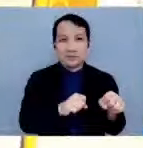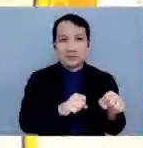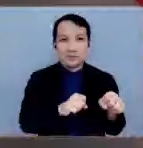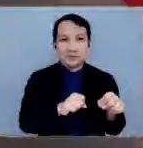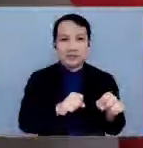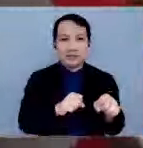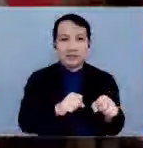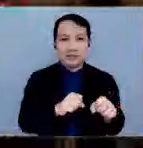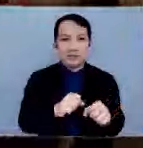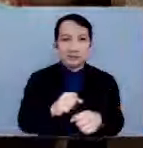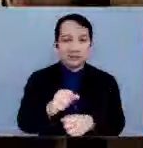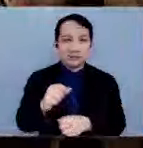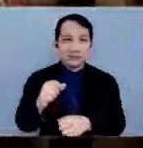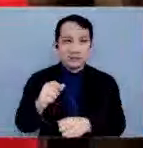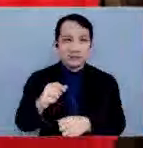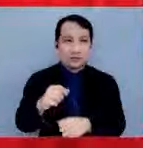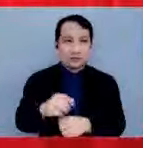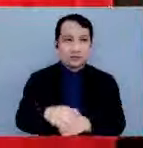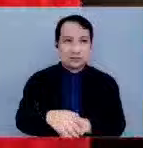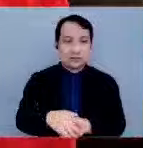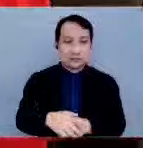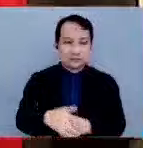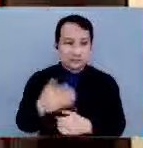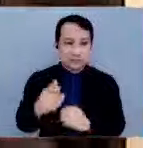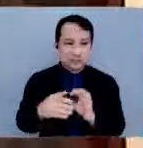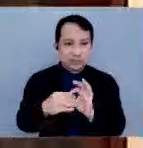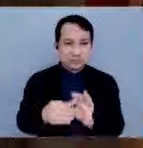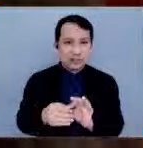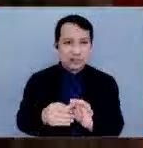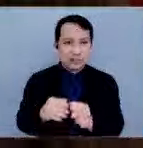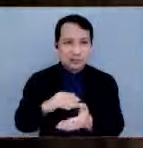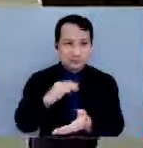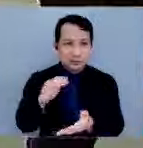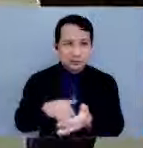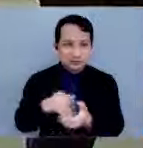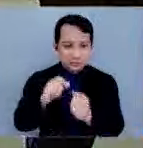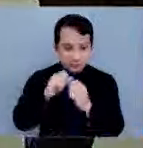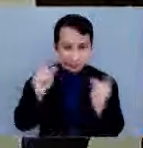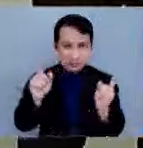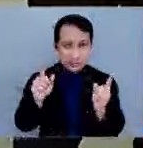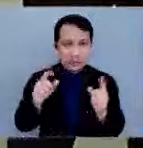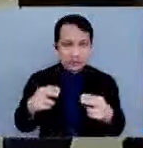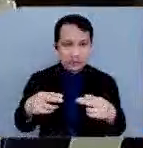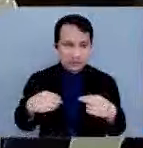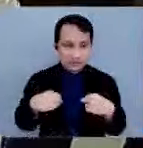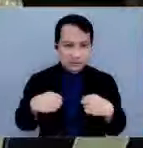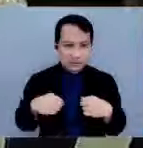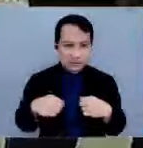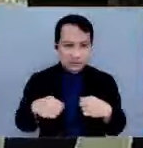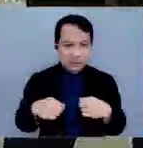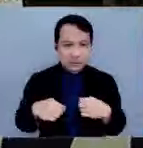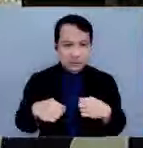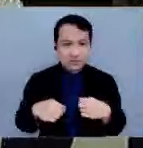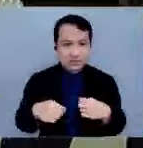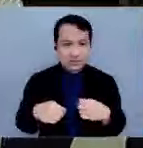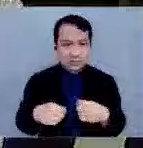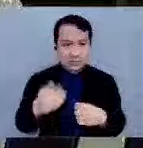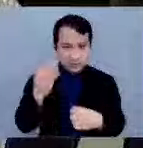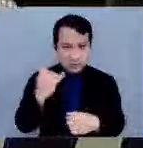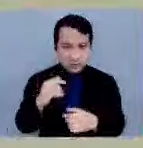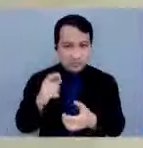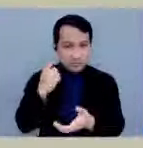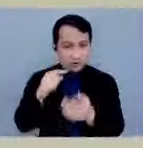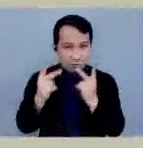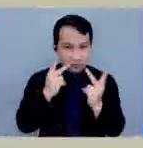Arms. Pagpasok sa detention center, bubungad ang receiving area kung saan magre-rehistro sa logbook ang bawat